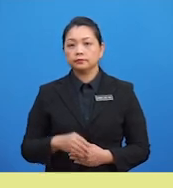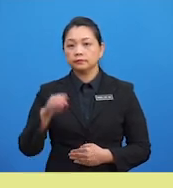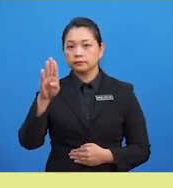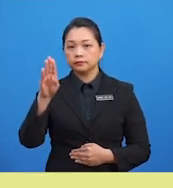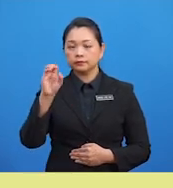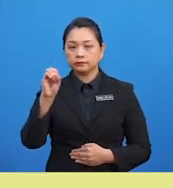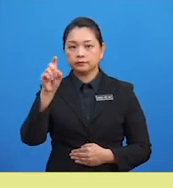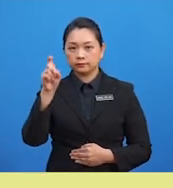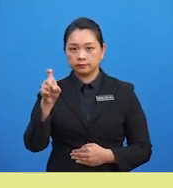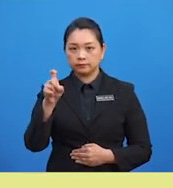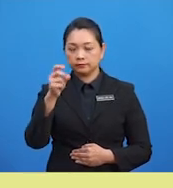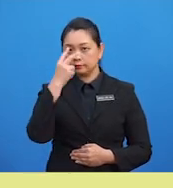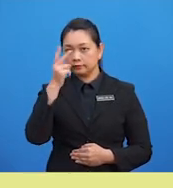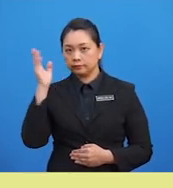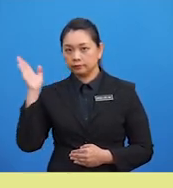box.